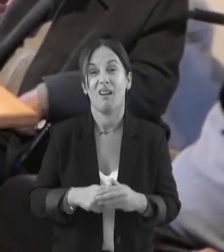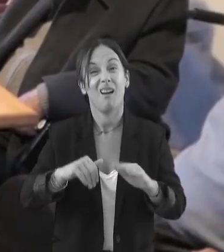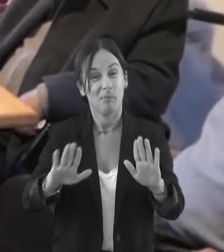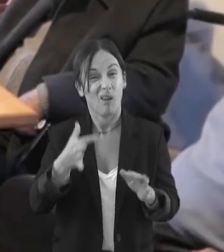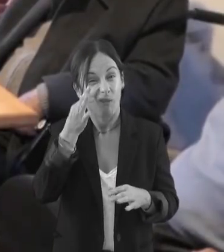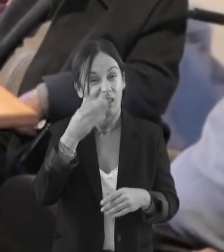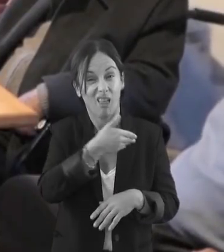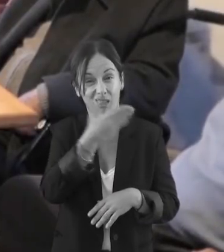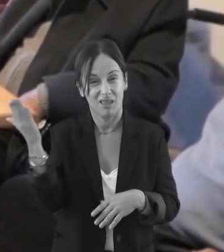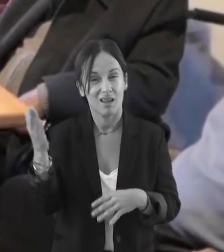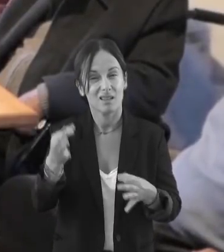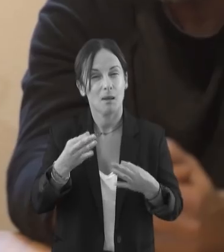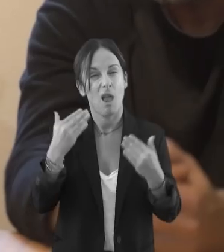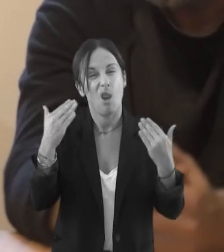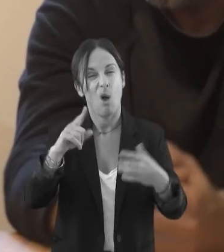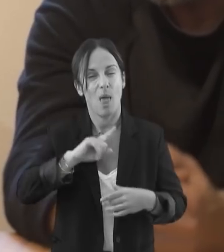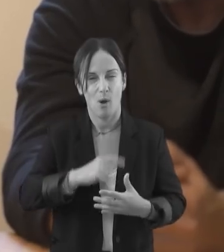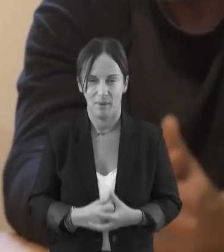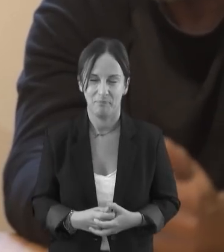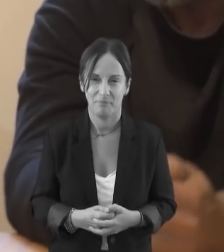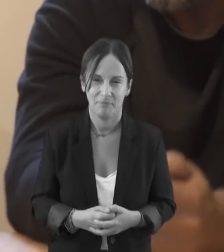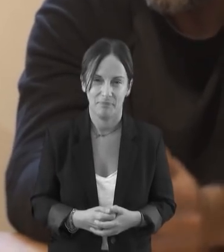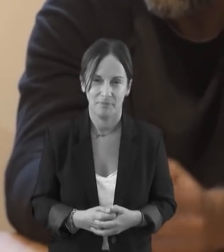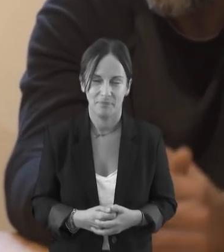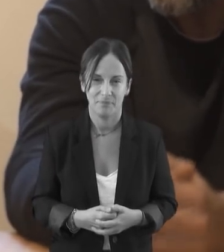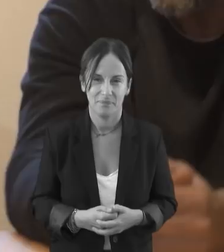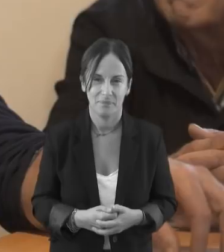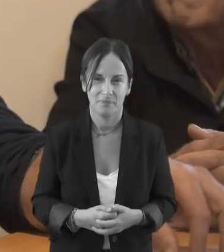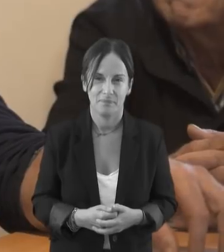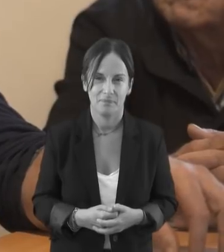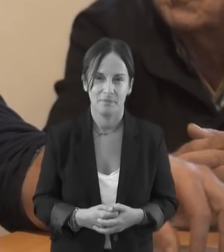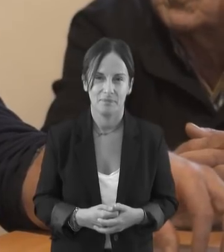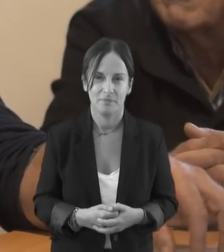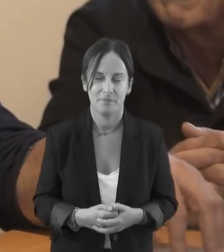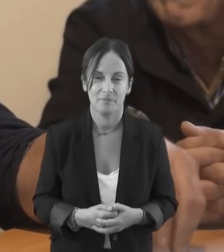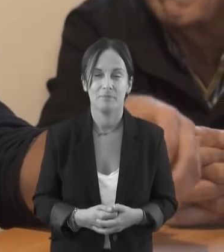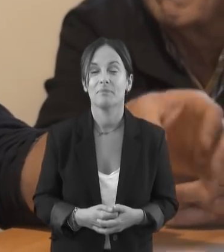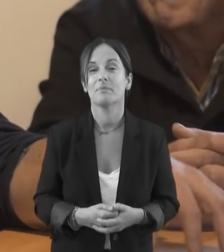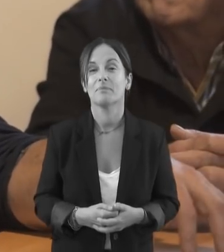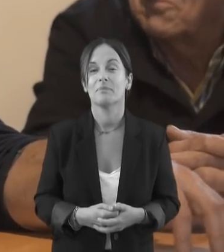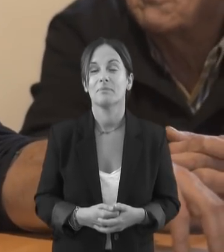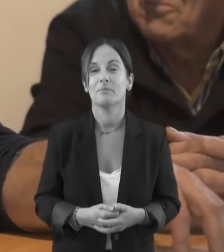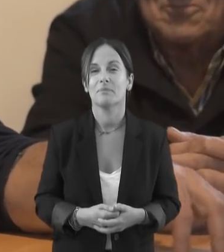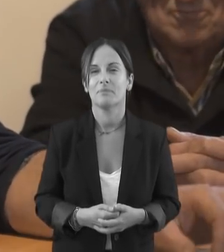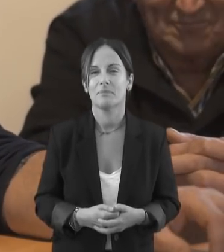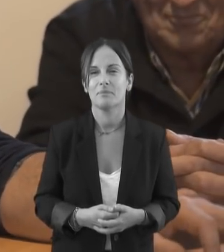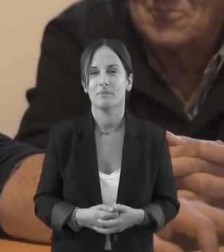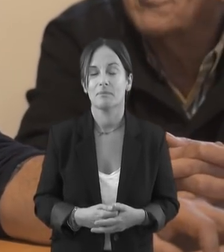gust. Perquè tots els que vaig tenir, si volien aprendre, van aprendre. Claro, que va ser el primer,